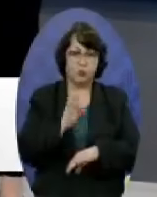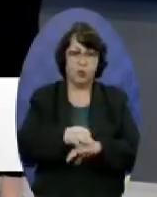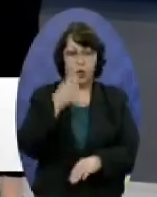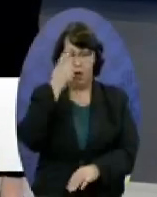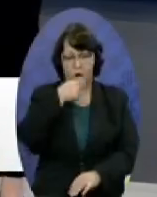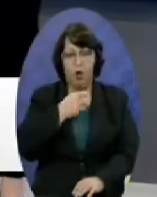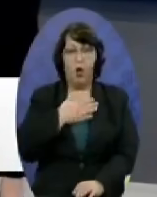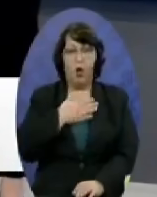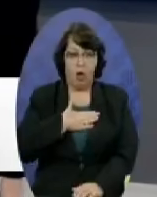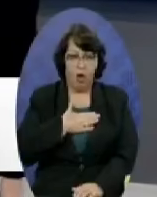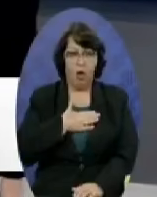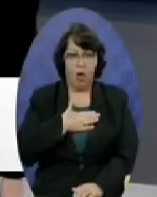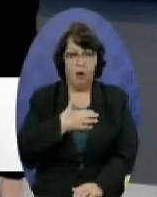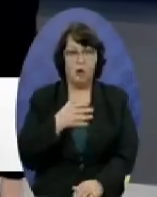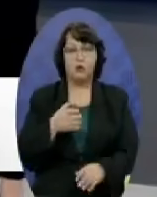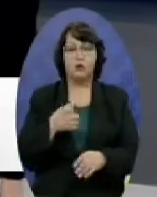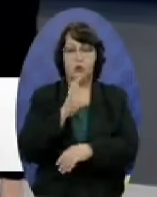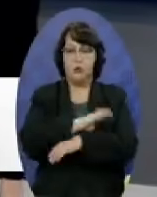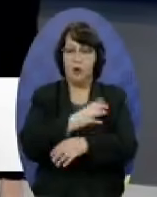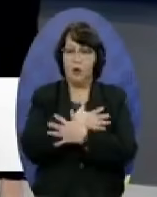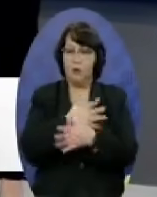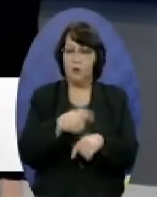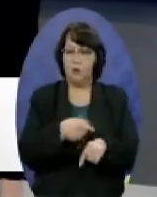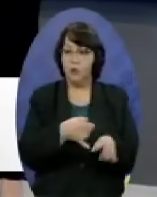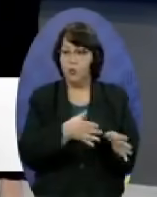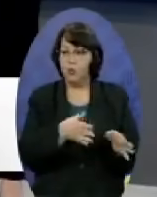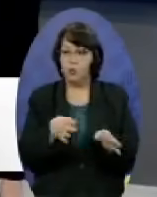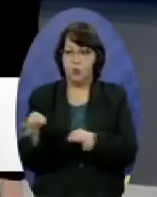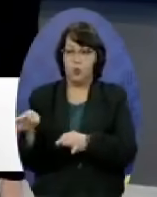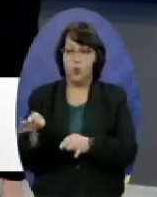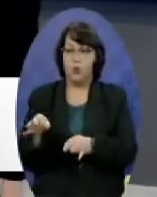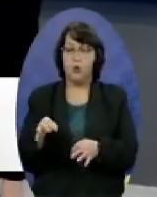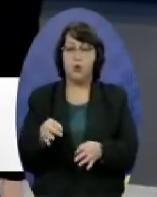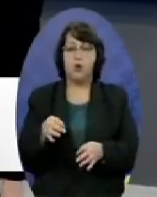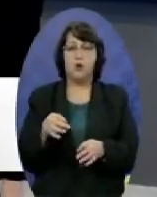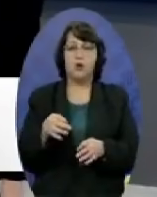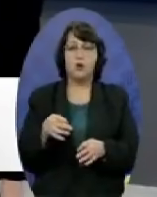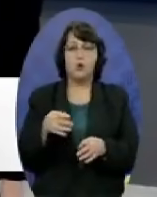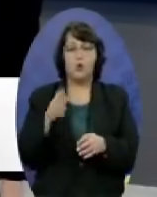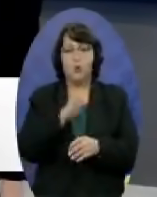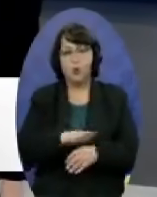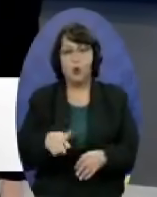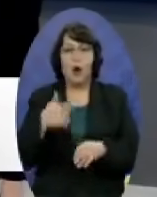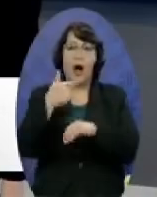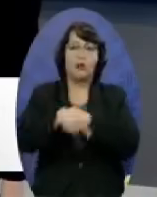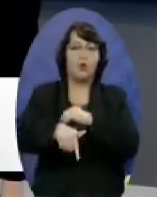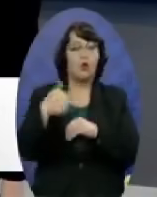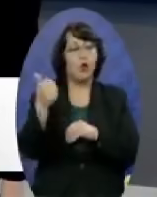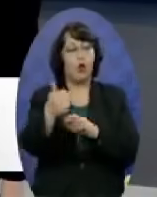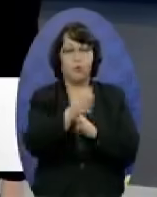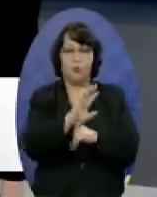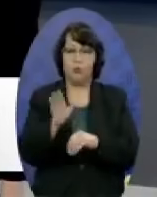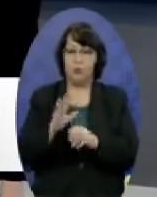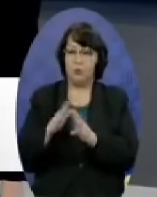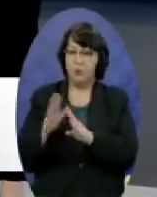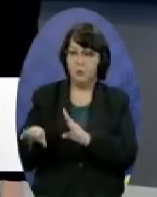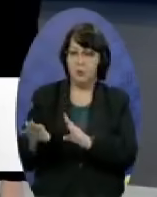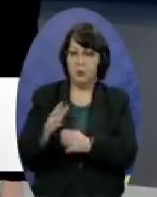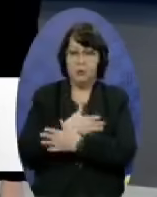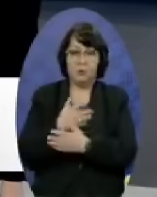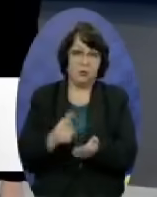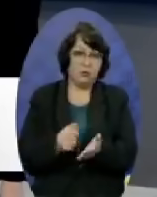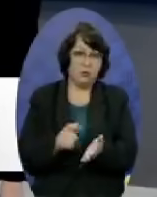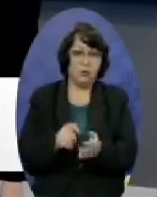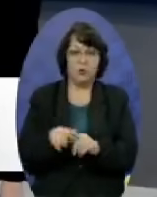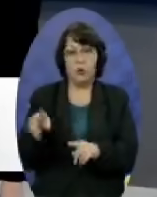сунгах за олон нийтийн одоо газар хүүхдүүдийг байлгахгүй байх нь илүү одоо аюулгүй гэж үзэж ийм шийдвэрүүдийг гаргаж байна. За орон нутгад ажиллаж